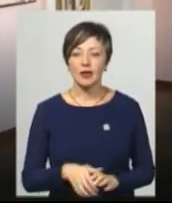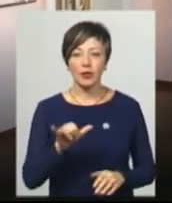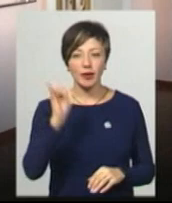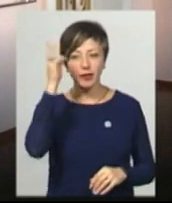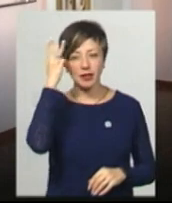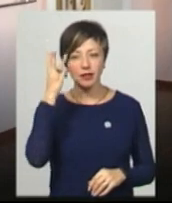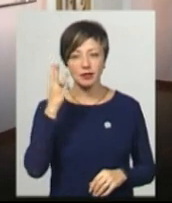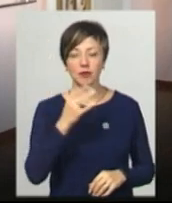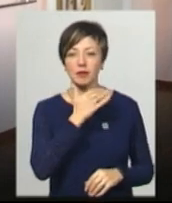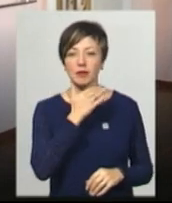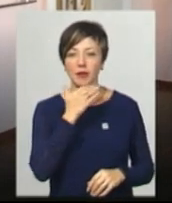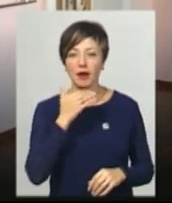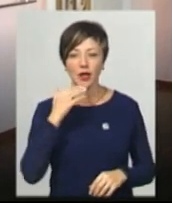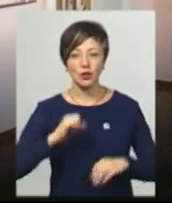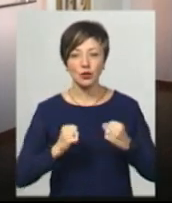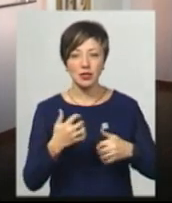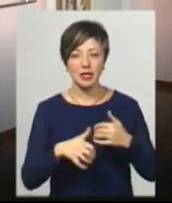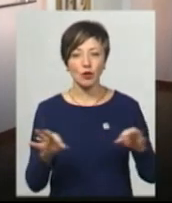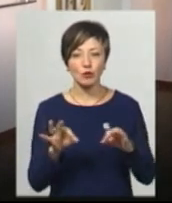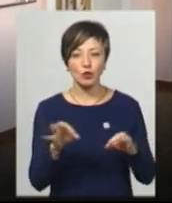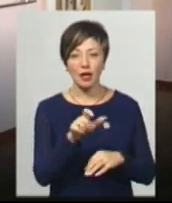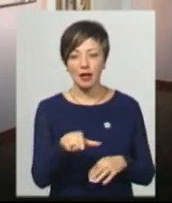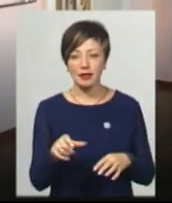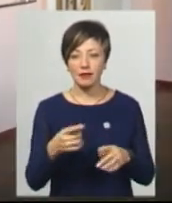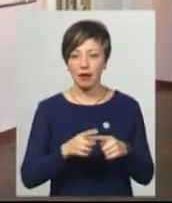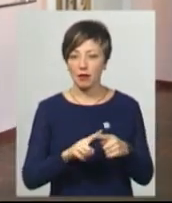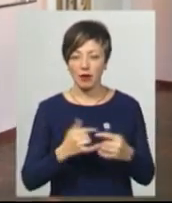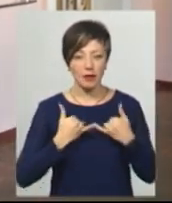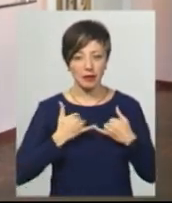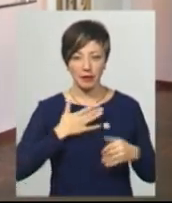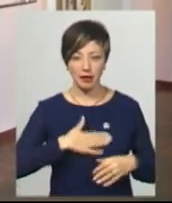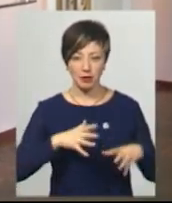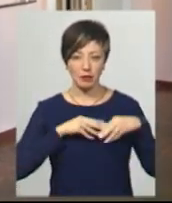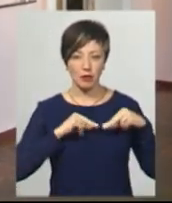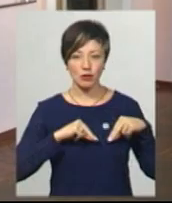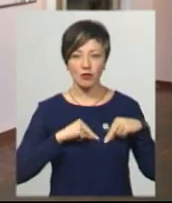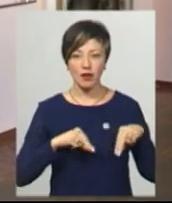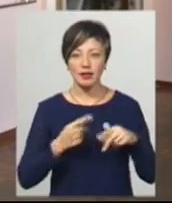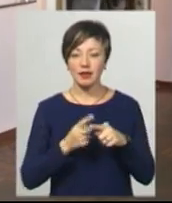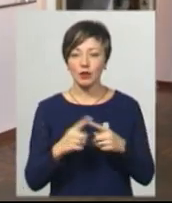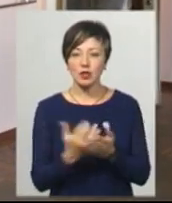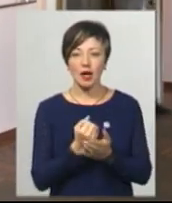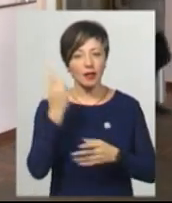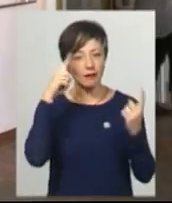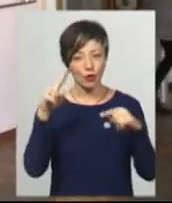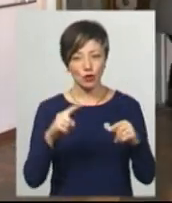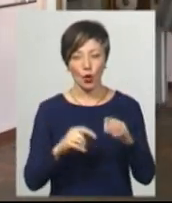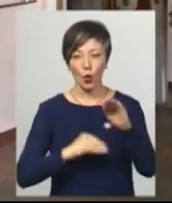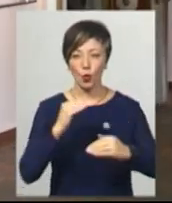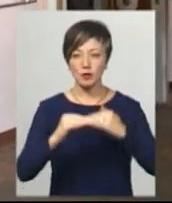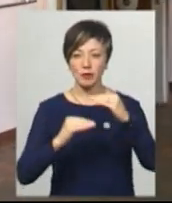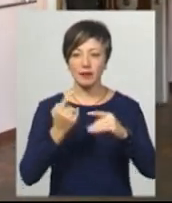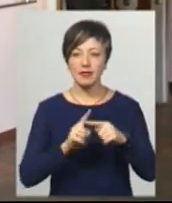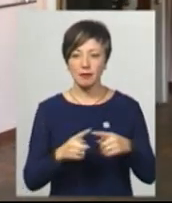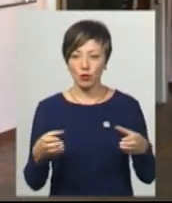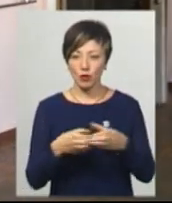Хмельницькому в мене є багато дуже друзів серед музикантів, серед диригентів. Для мене дуже приємно співпрацювати, досягати певних творчих успіхів з цим оркестром і з